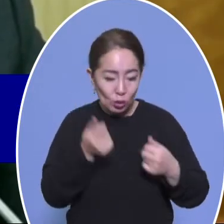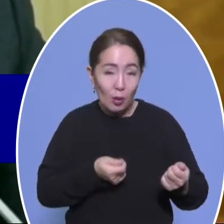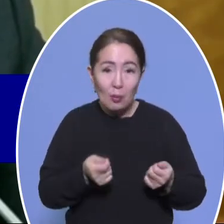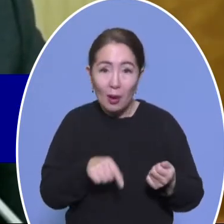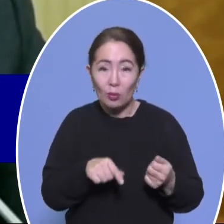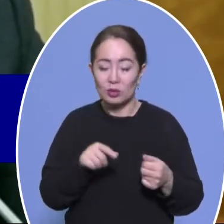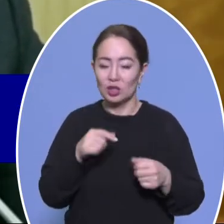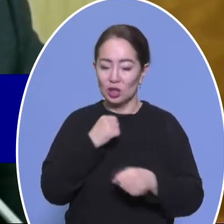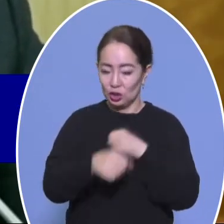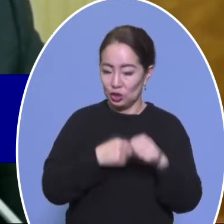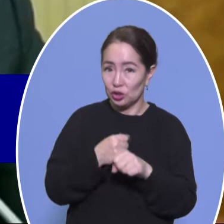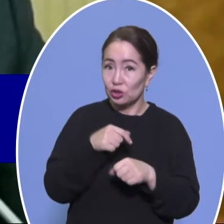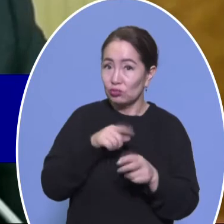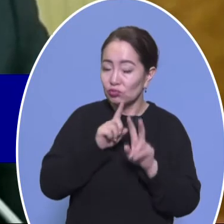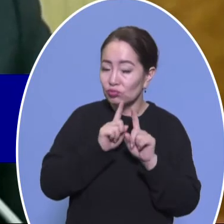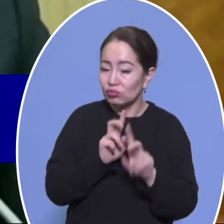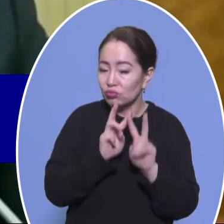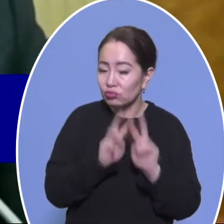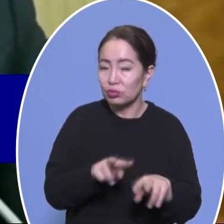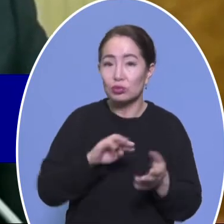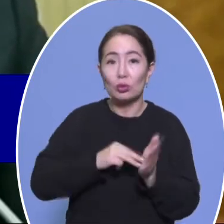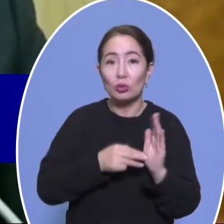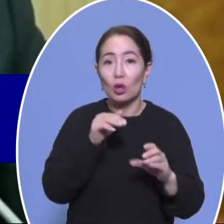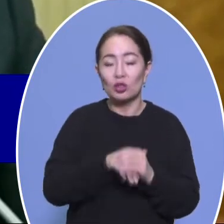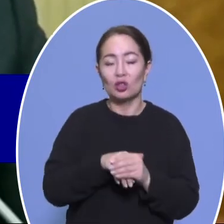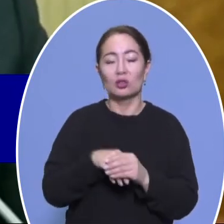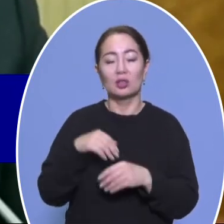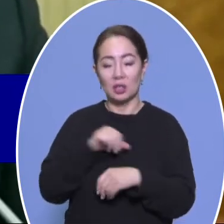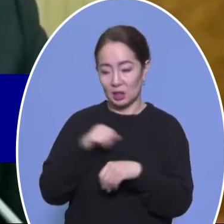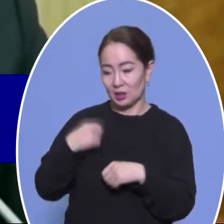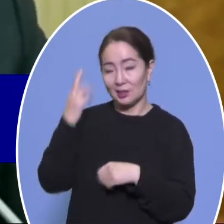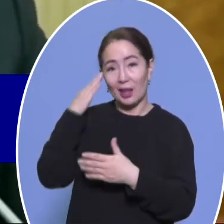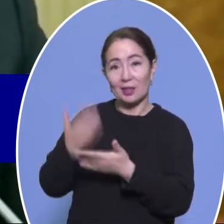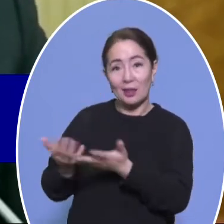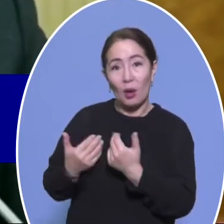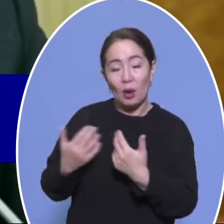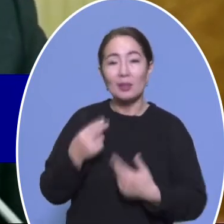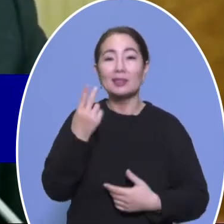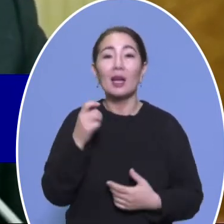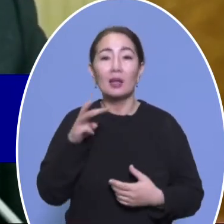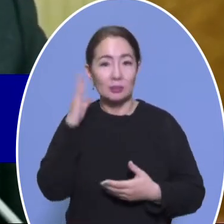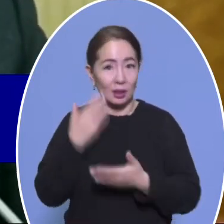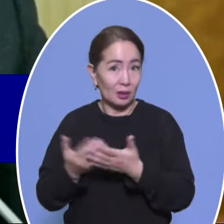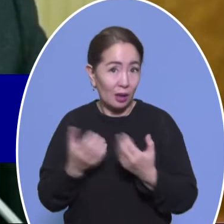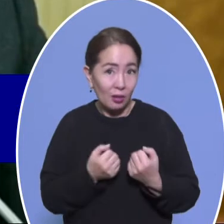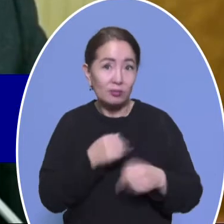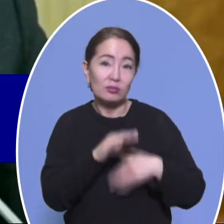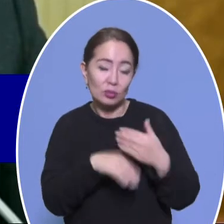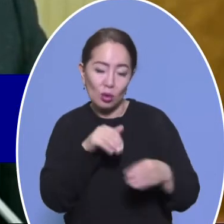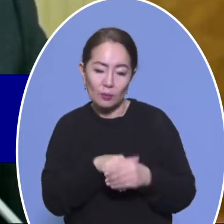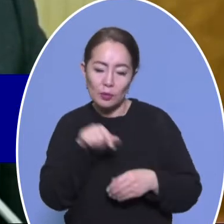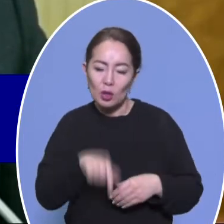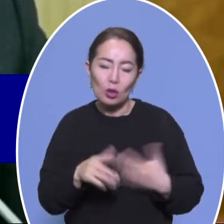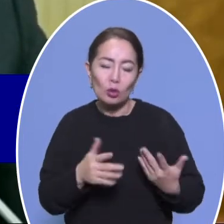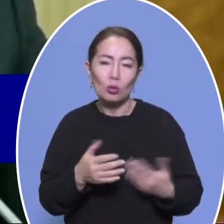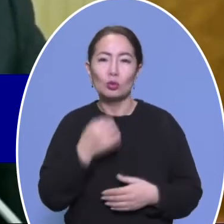зохион байгуулалтын тухайн жилийн төлөвлөгөөнд шинээр бас иргэдээс цахимаар одоо энэ санал авдаг ийм бас тогтолцоор орж байгаа. За энд бол